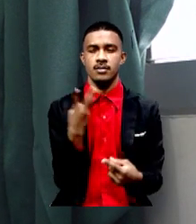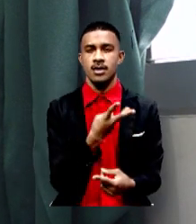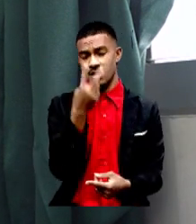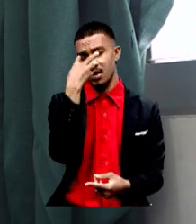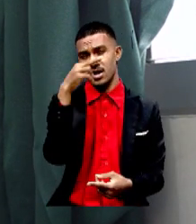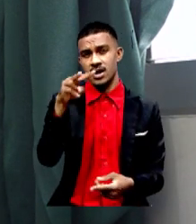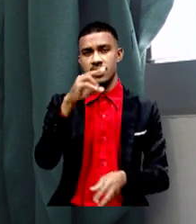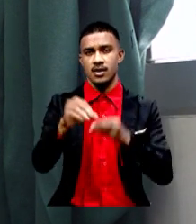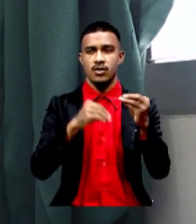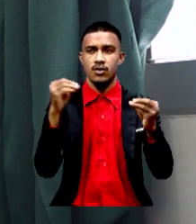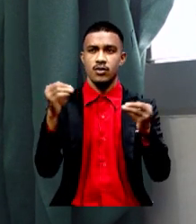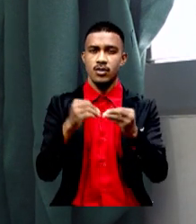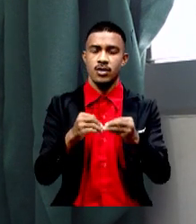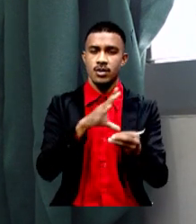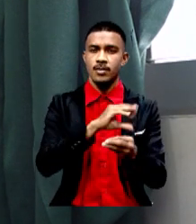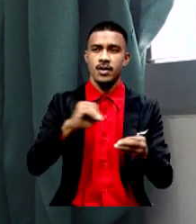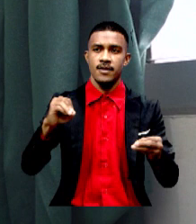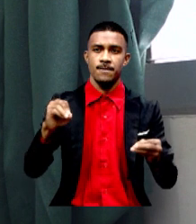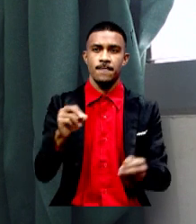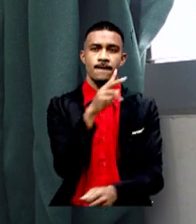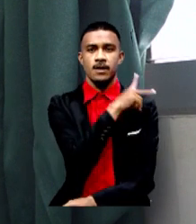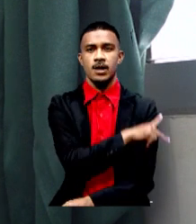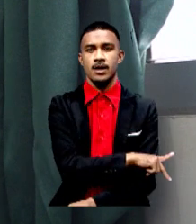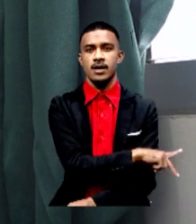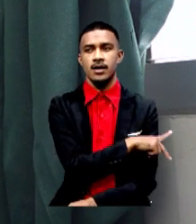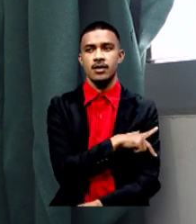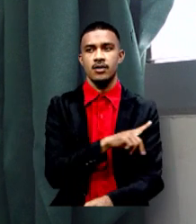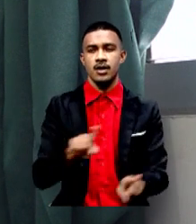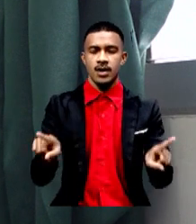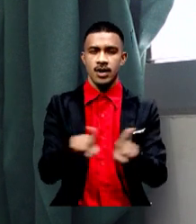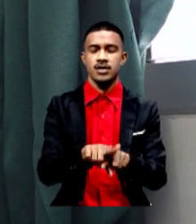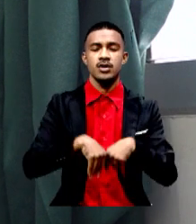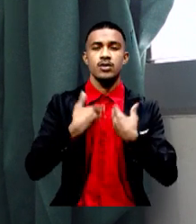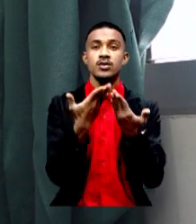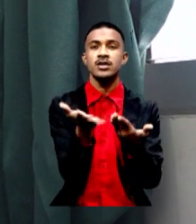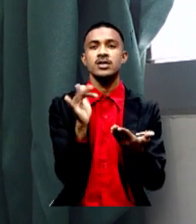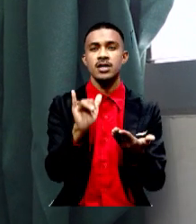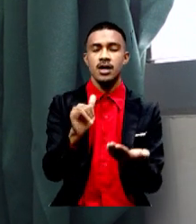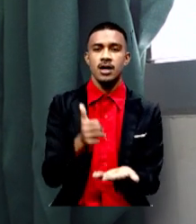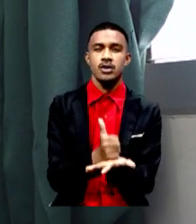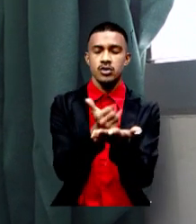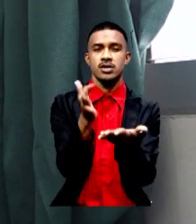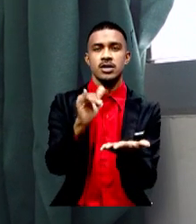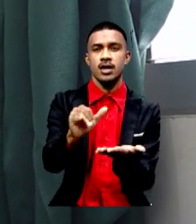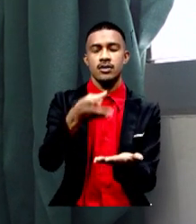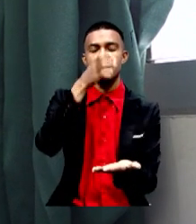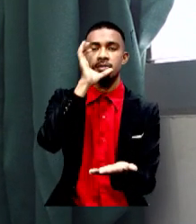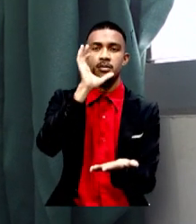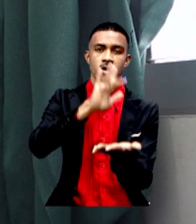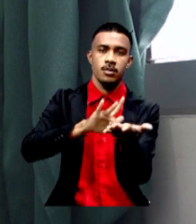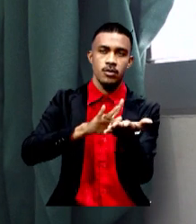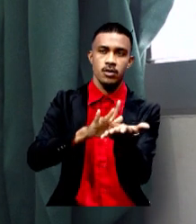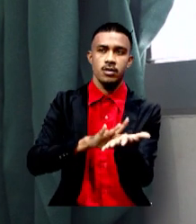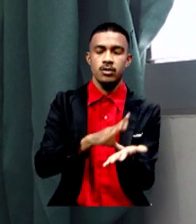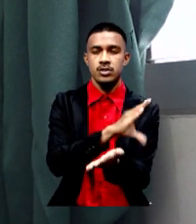liu konaba atendimento kliniku. Significa oinsa atu stabiliza sira huai moru. Oinsa atu hanwaring